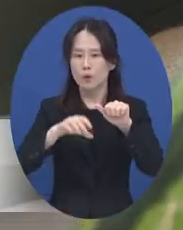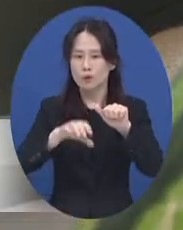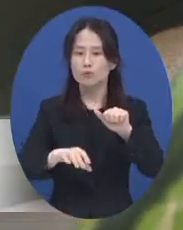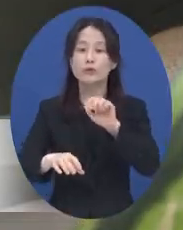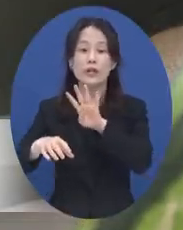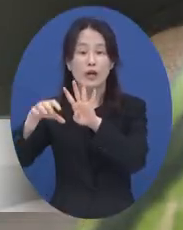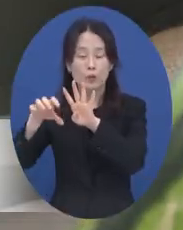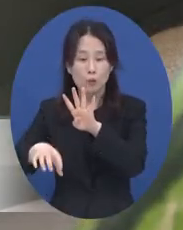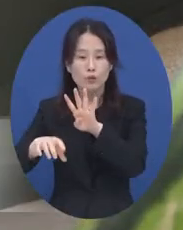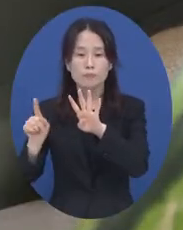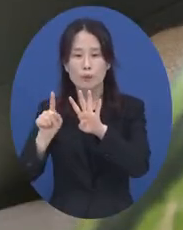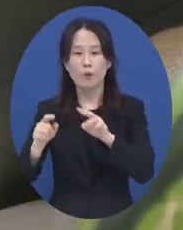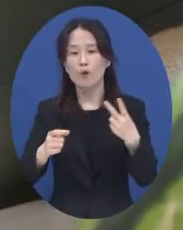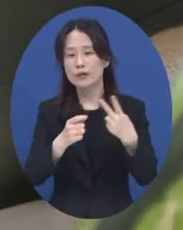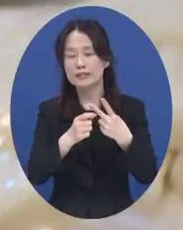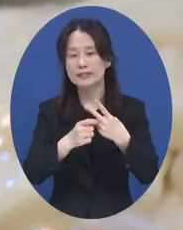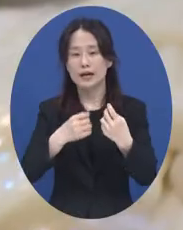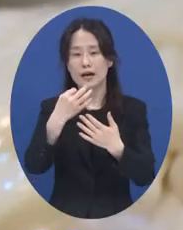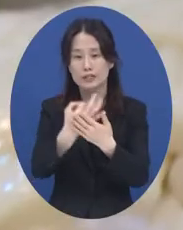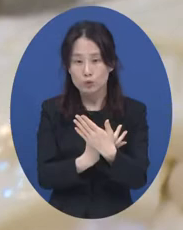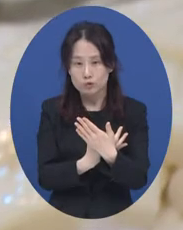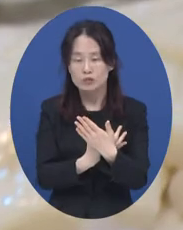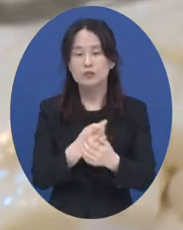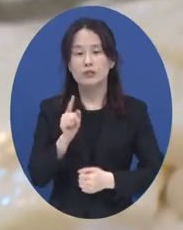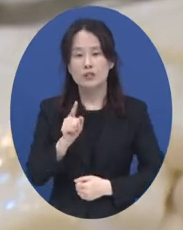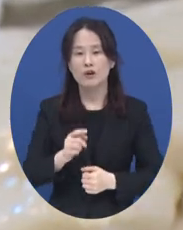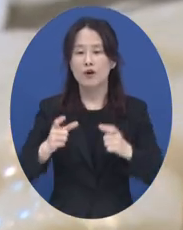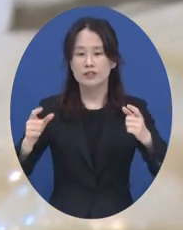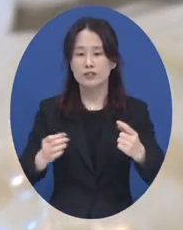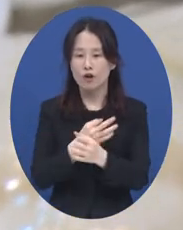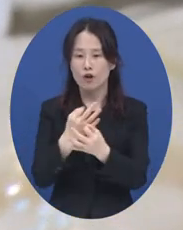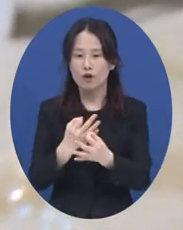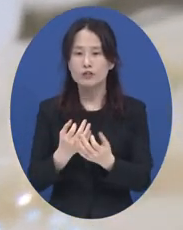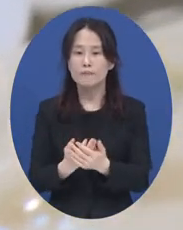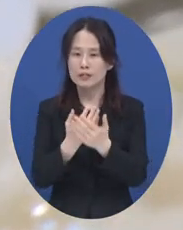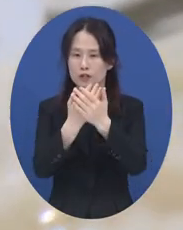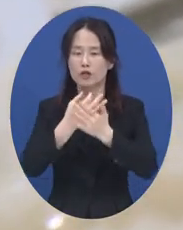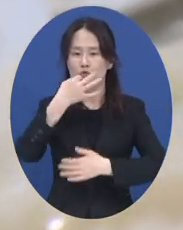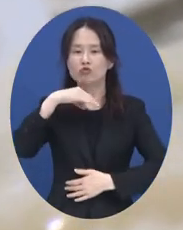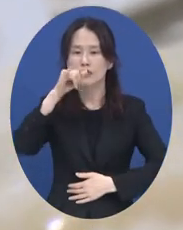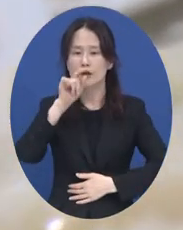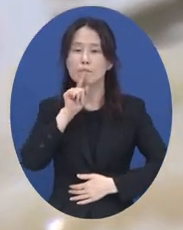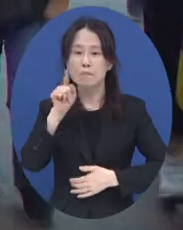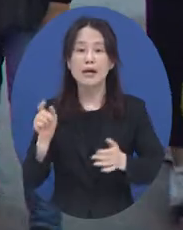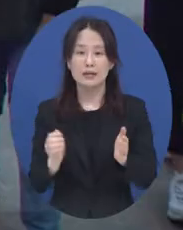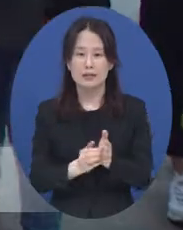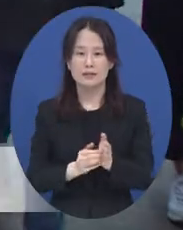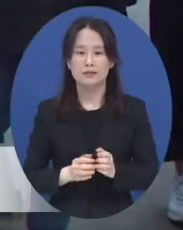중 4곳은 2차 경기도 재난기본소득이 지역경제 활성화에 도움이 된다고 답했습니다.